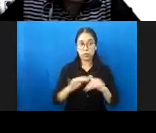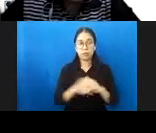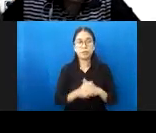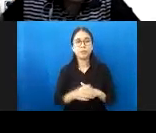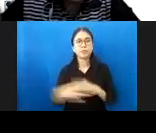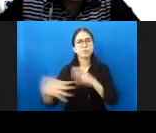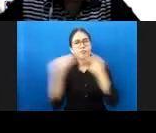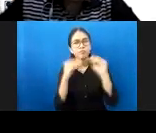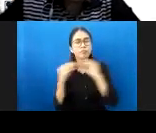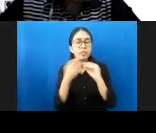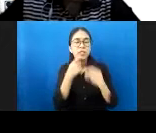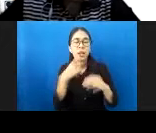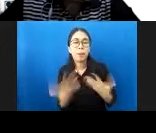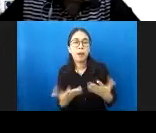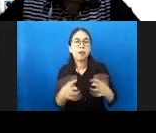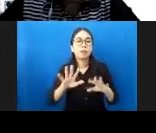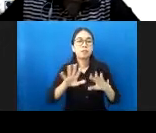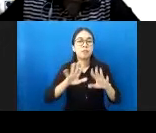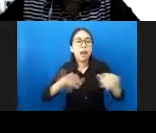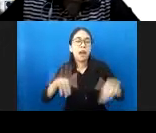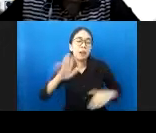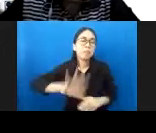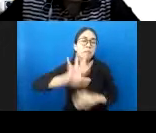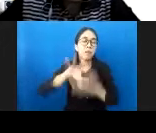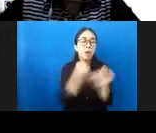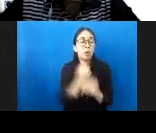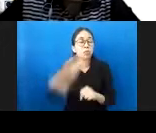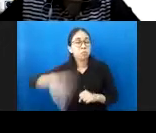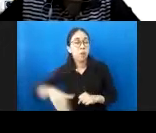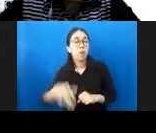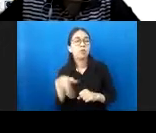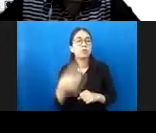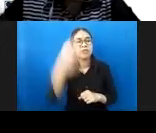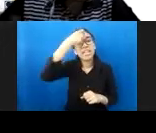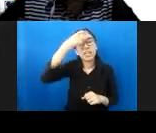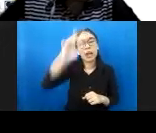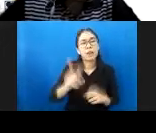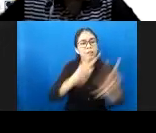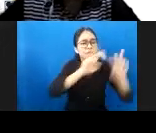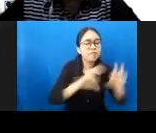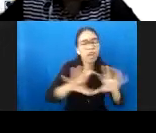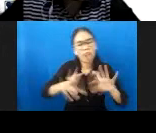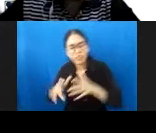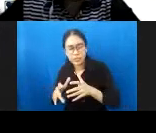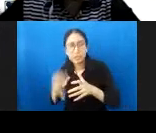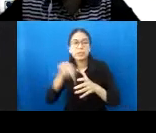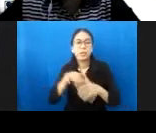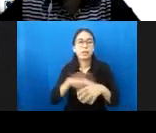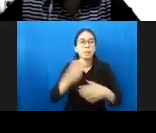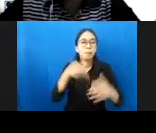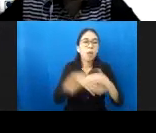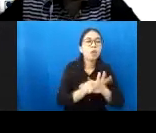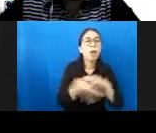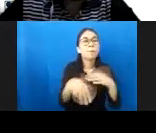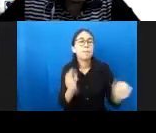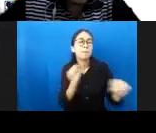lengkap tentang balita sakit, dari mulai penilaian, ya, dan klasifikasi, kemudian masuk ke praktik klinis. Ya,